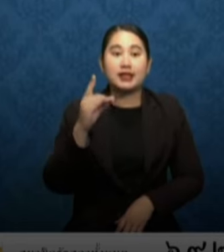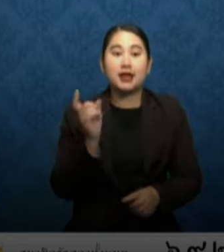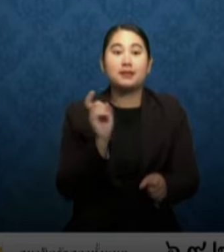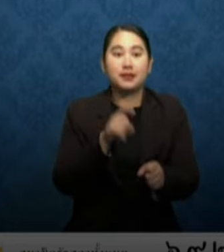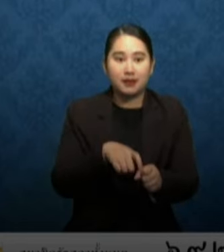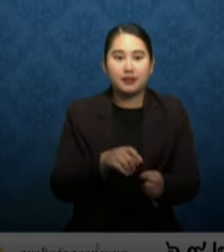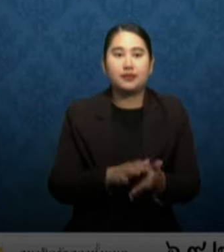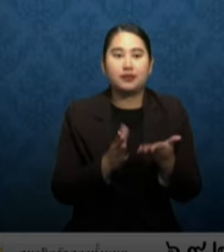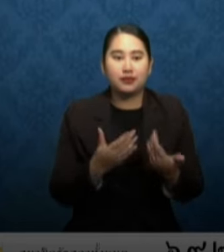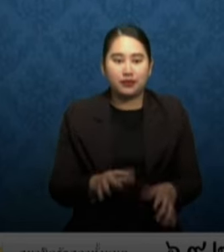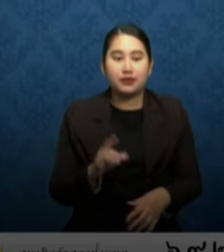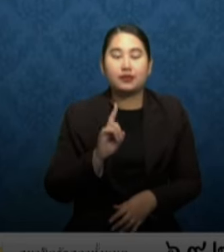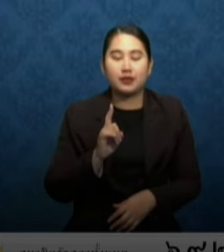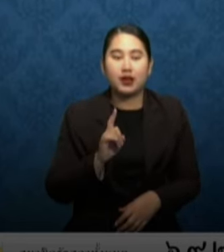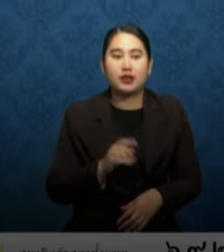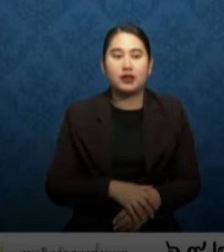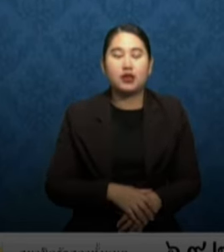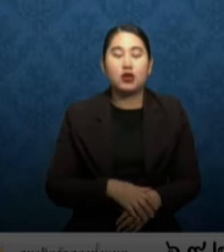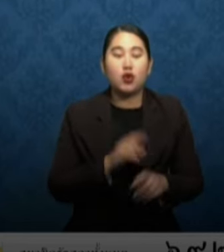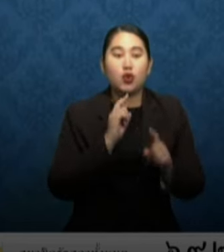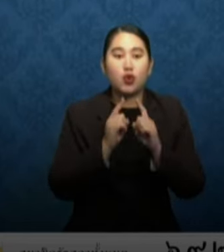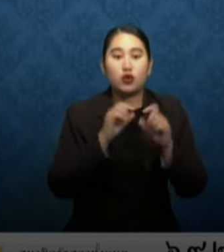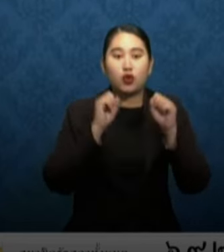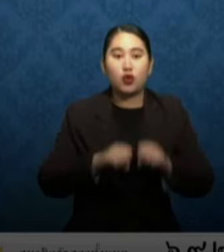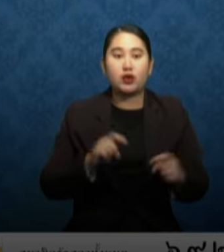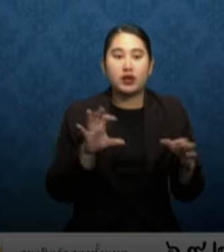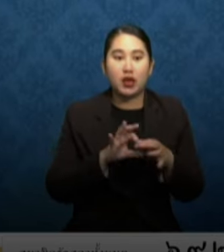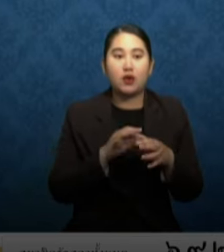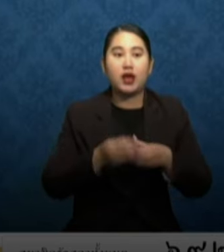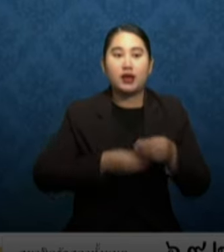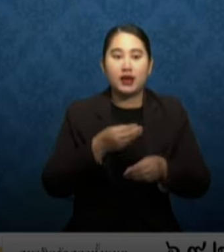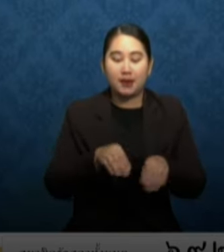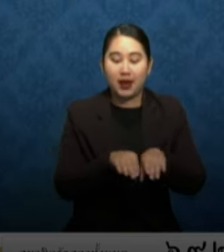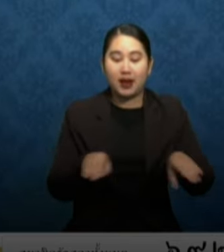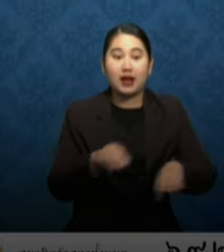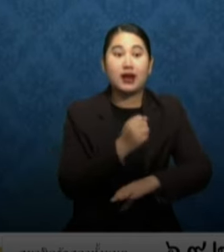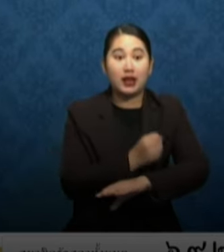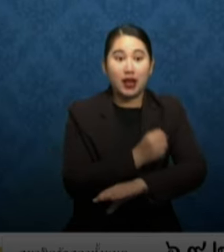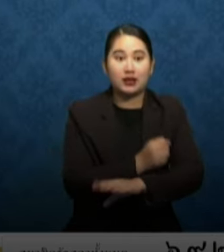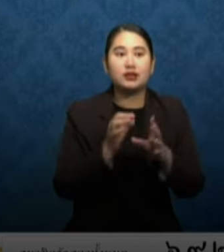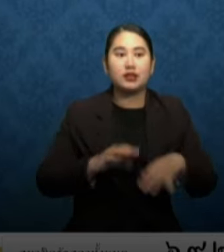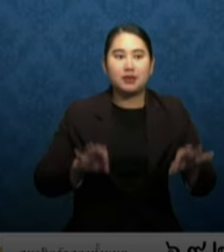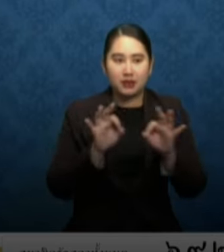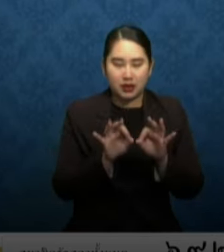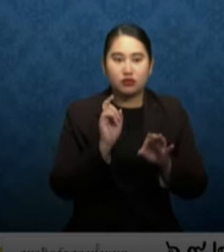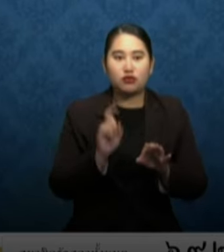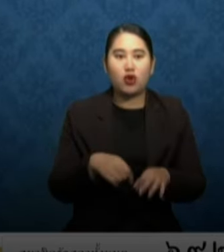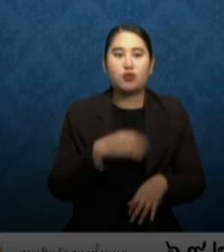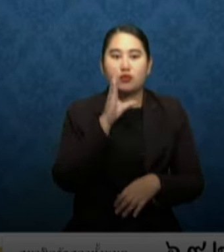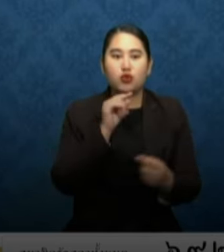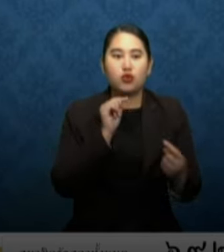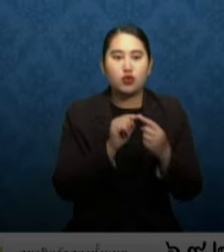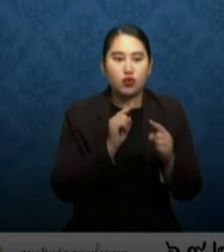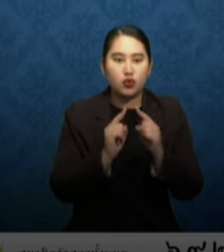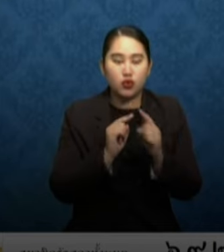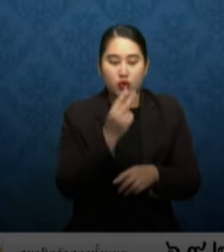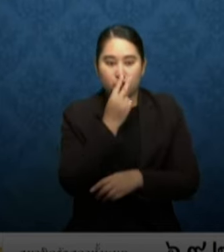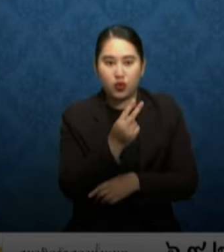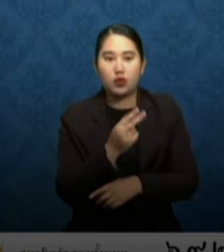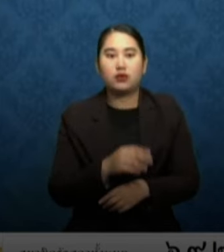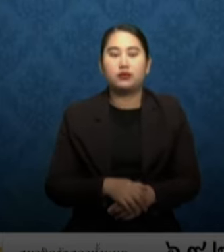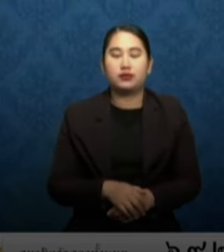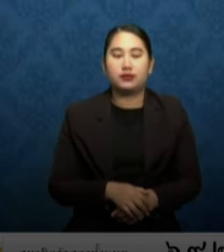ท่านประธานครับในกรอบข้อตกลงการค้าเสรีเรื่องมาตรฐานแรงงานต้องเป็นอีกเรื่องหนึ่งที่คู่เจรจาเขาให้ความ